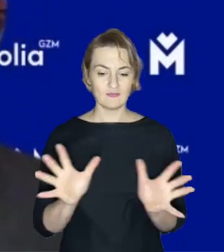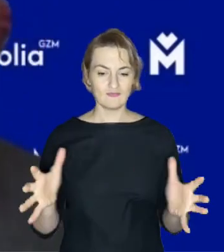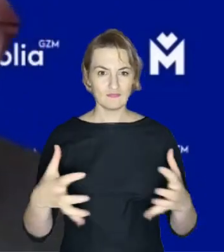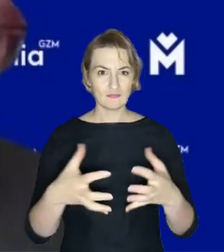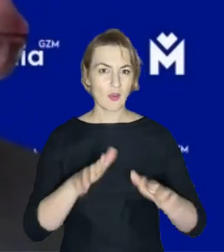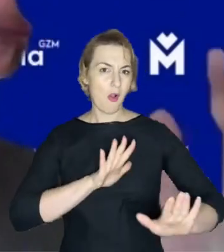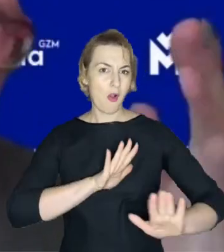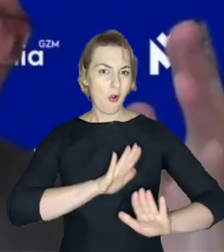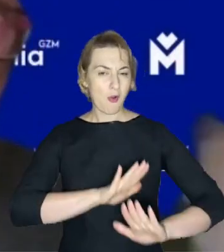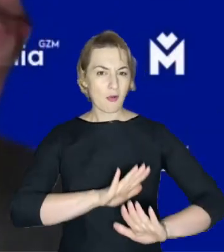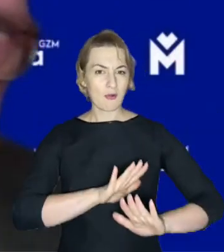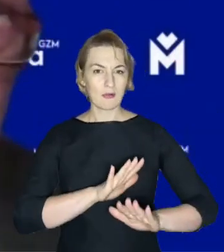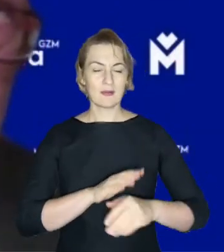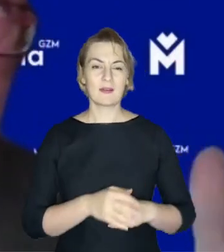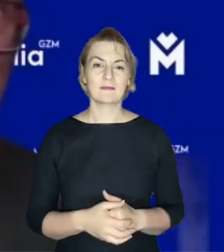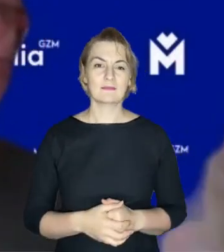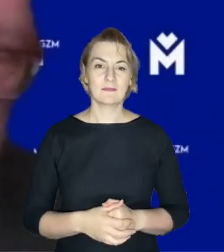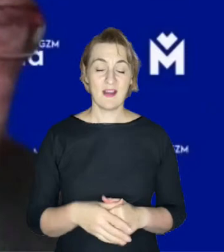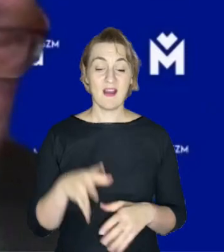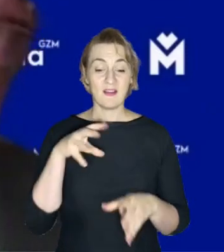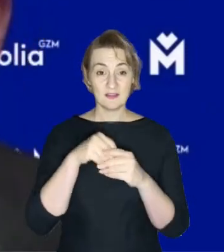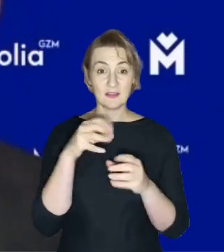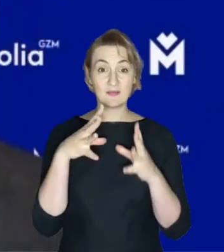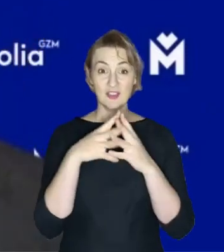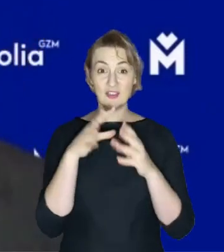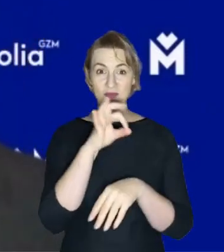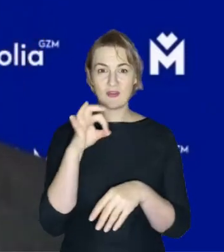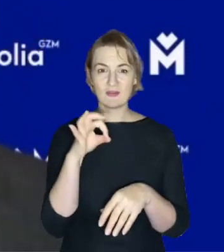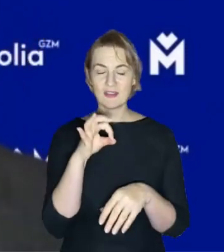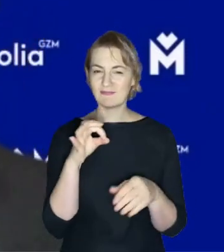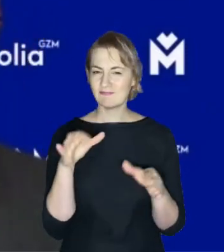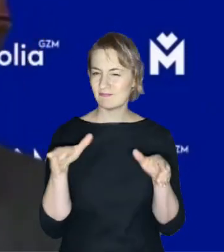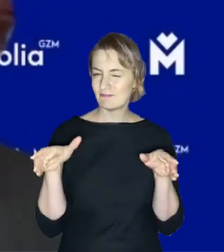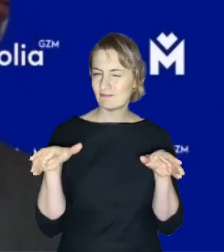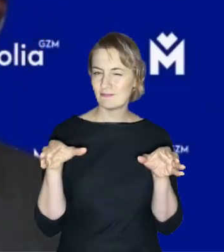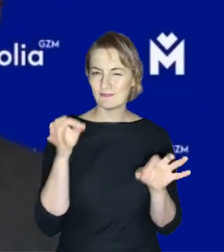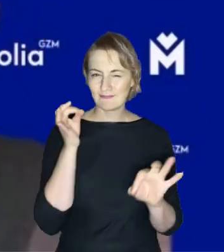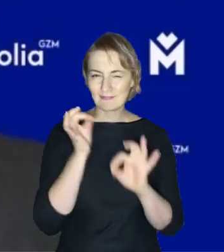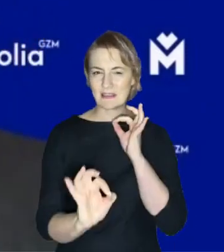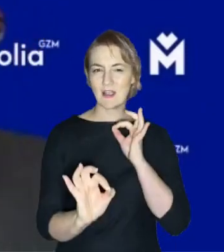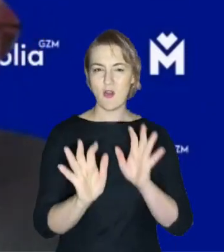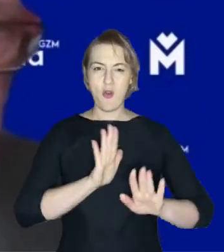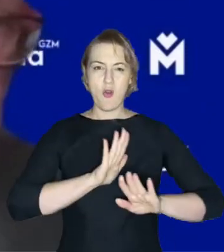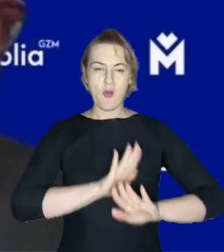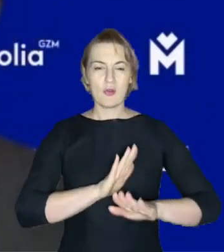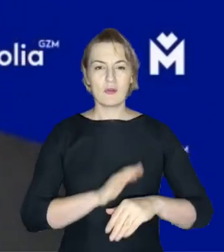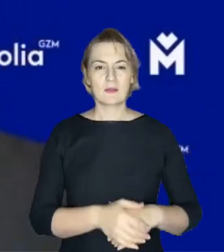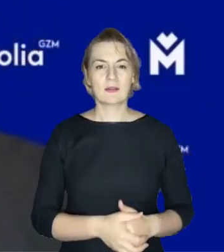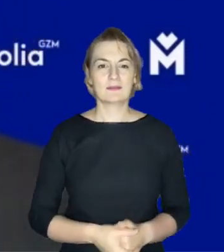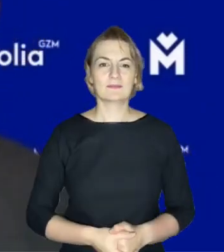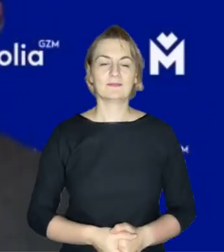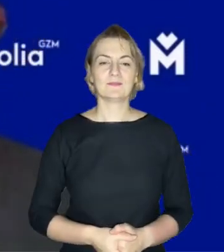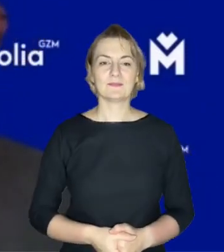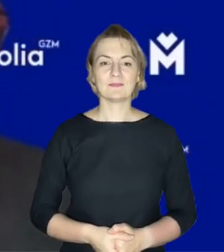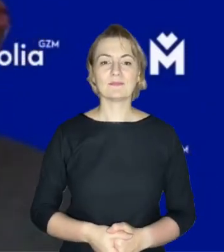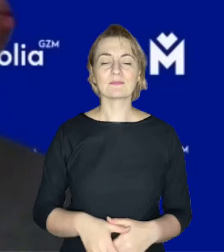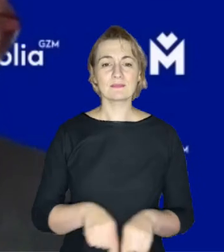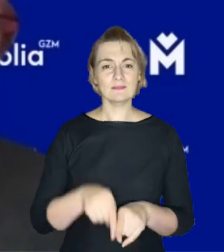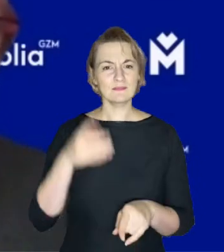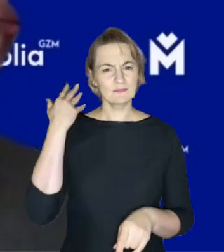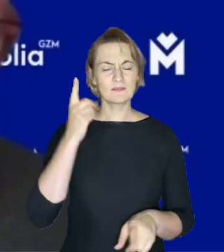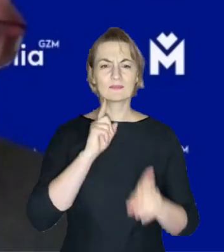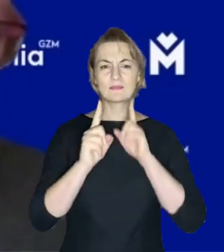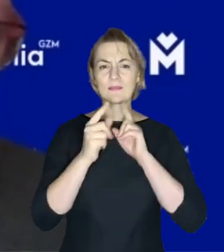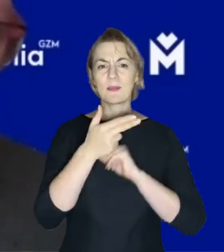10% ścisłą ochroną chcemy objąć. Też ostatnio, kiedy rozmawiamy o